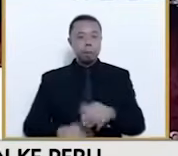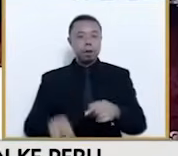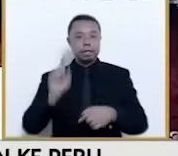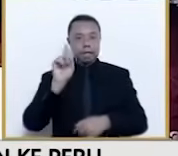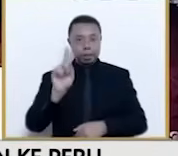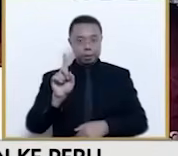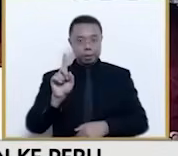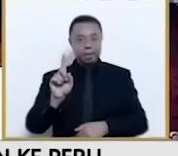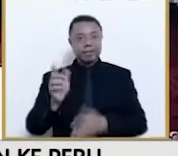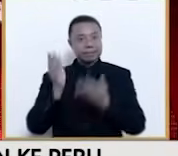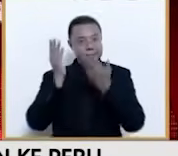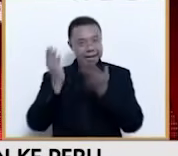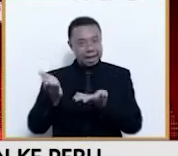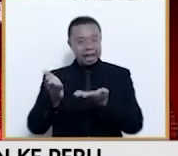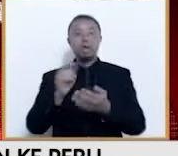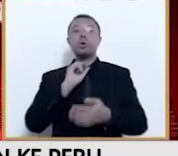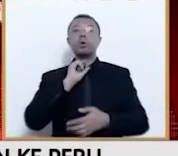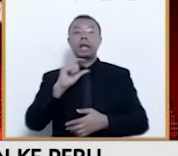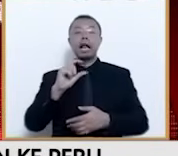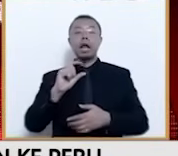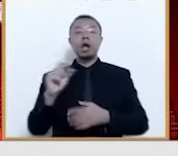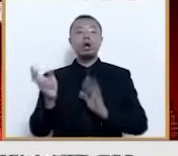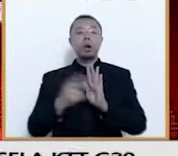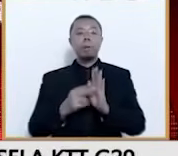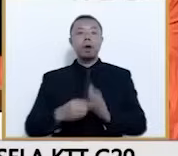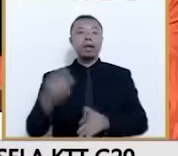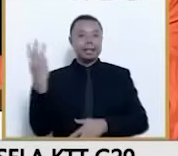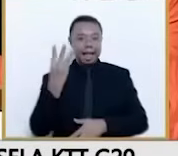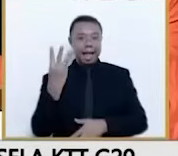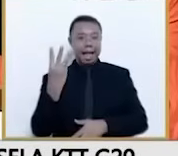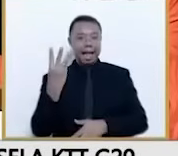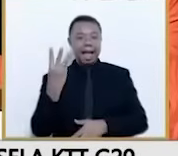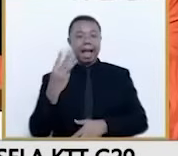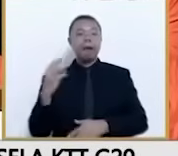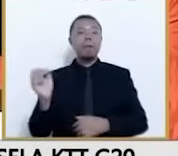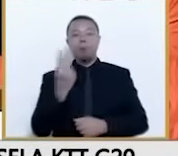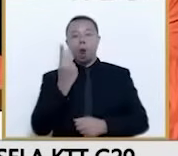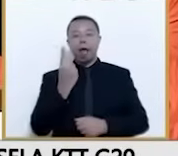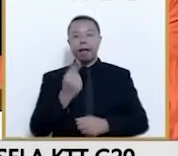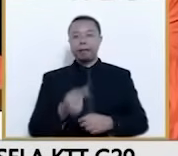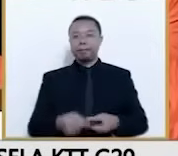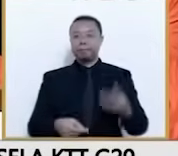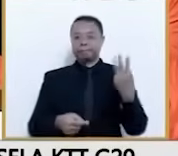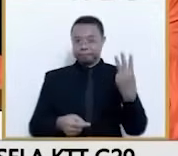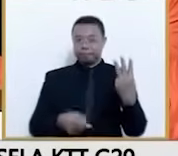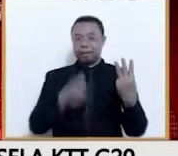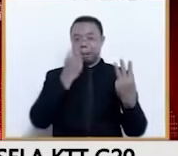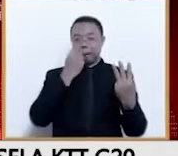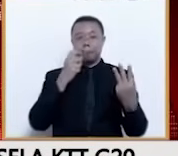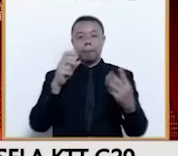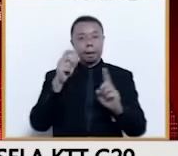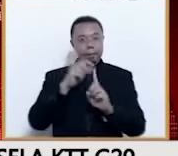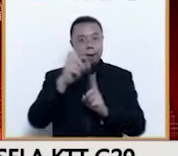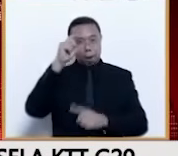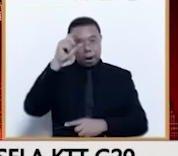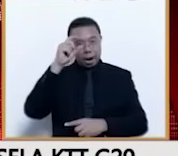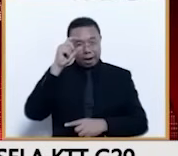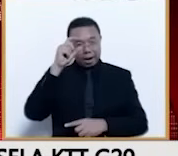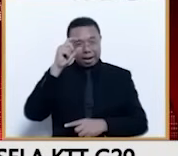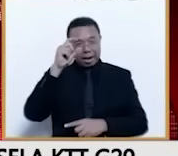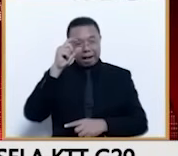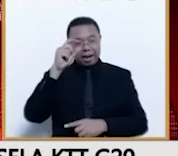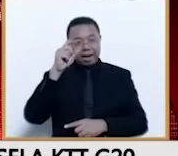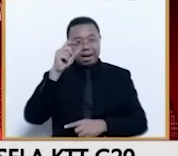pertama tentunya akan diberikan kepada paslon nomor urut 3. Untuk itu kami persilakan kepada Bapak Dr. Insinyur Pramono